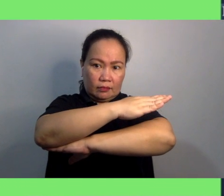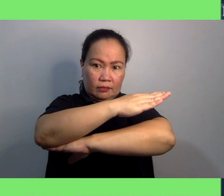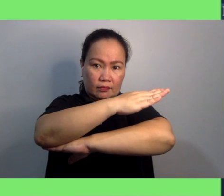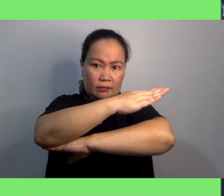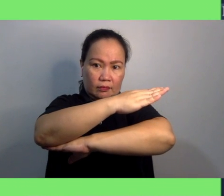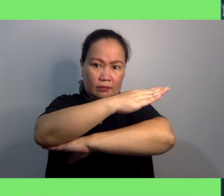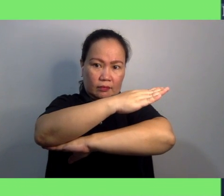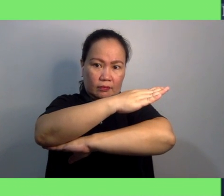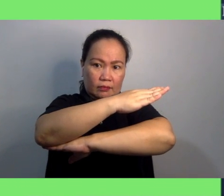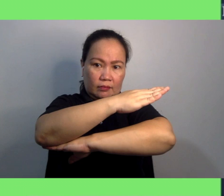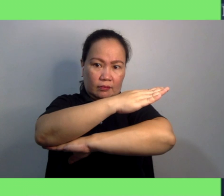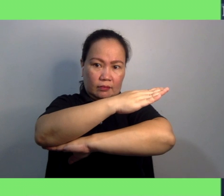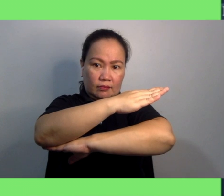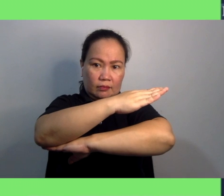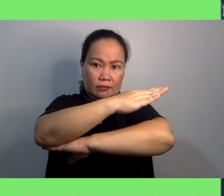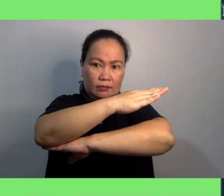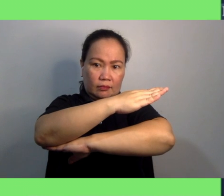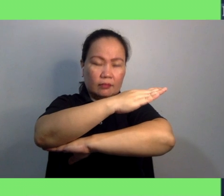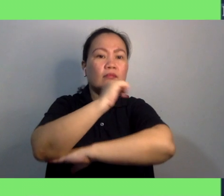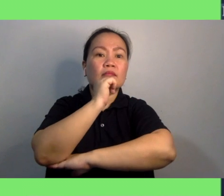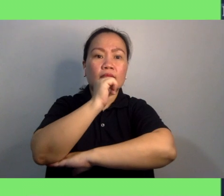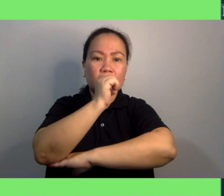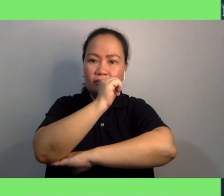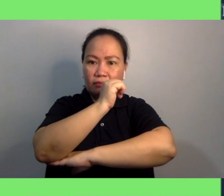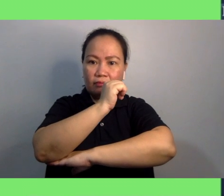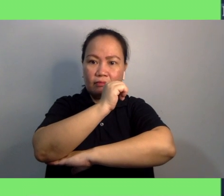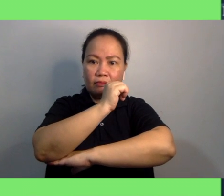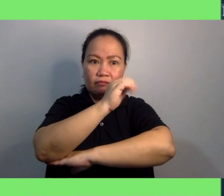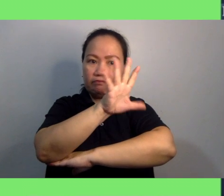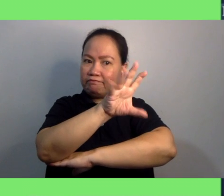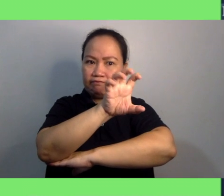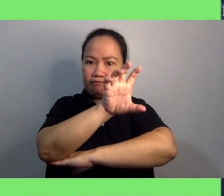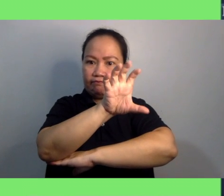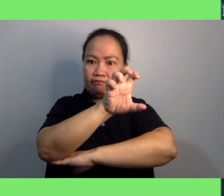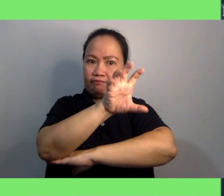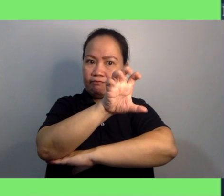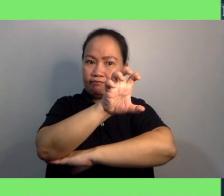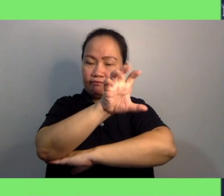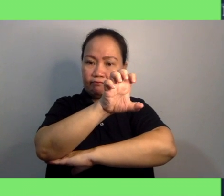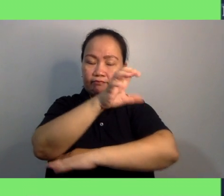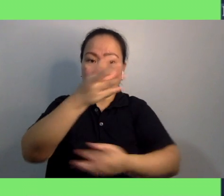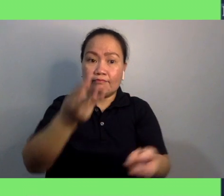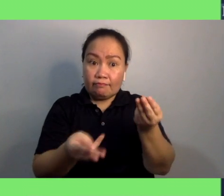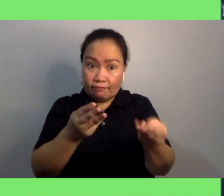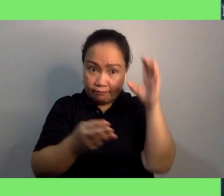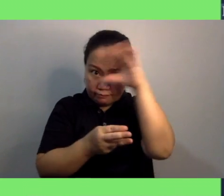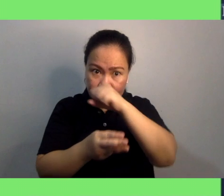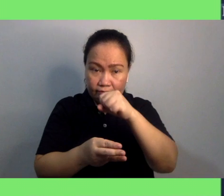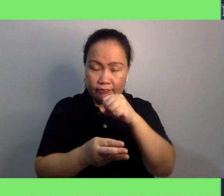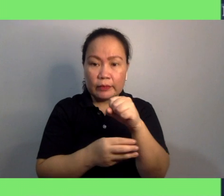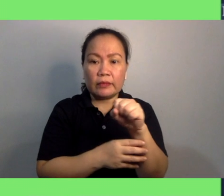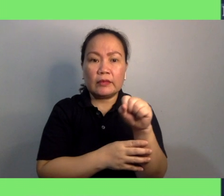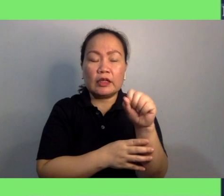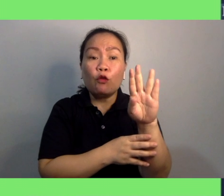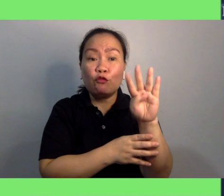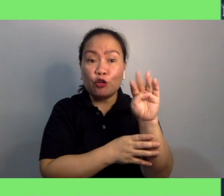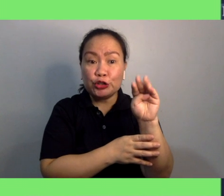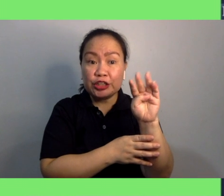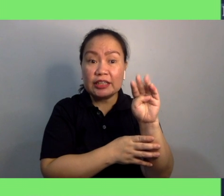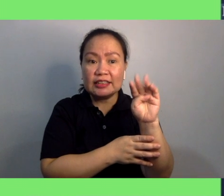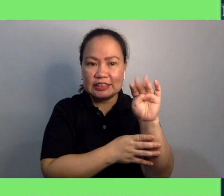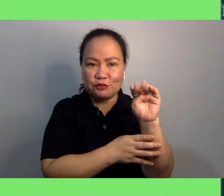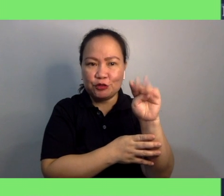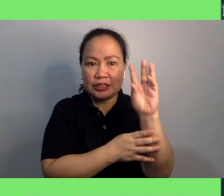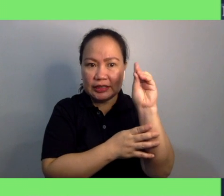siya umabot dito sa guhit na to. Okay, hindi siya umabot dun sa pang 15. So, siguro ang estimate natin dito is